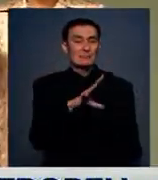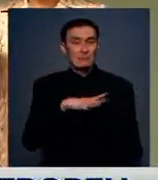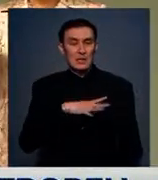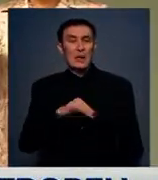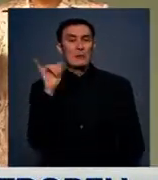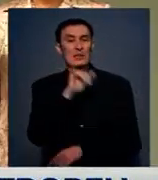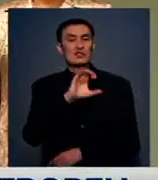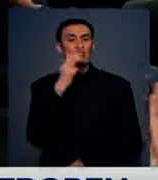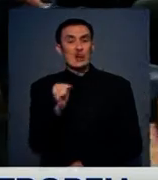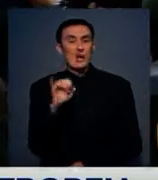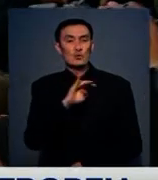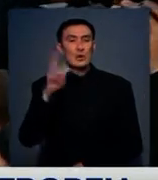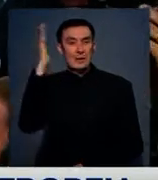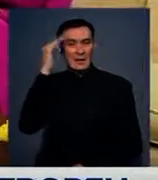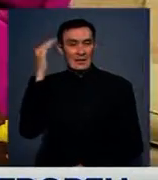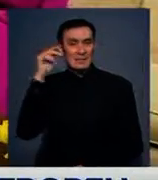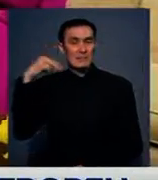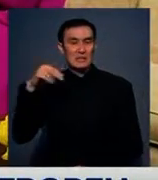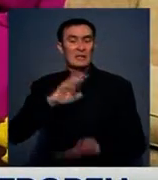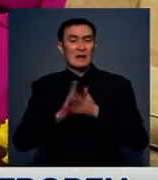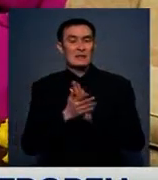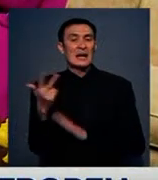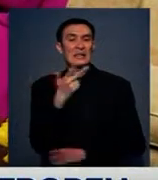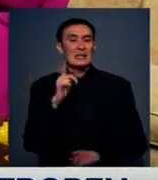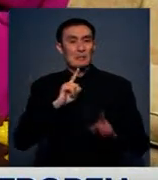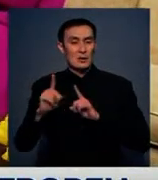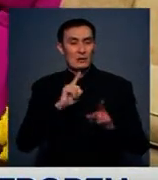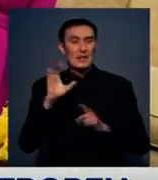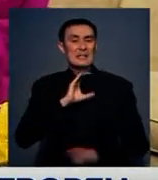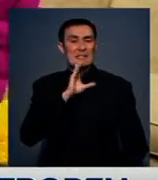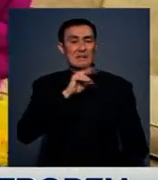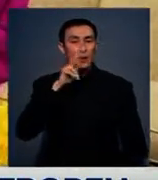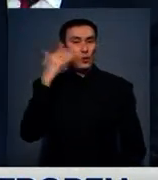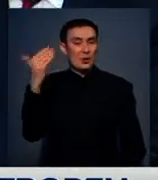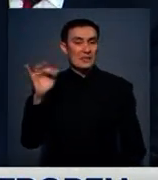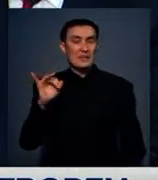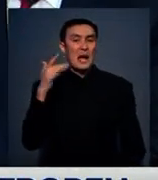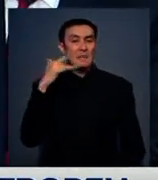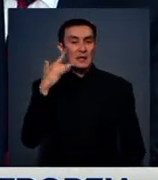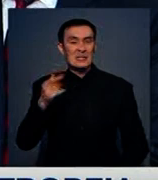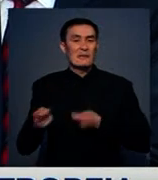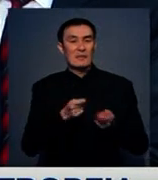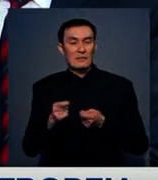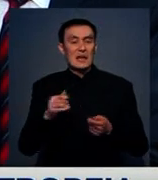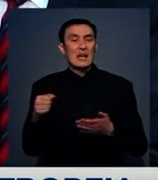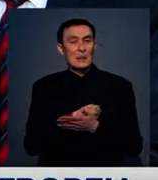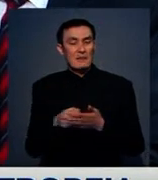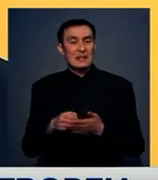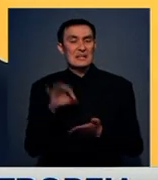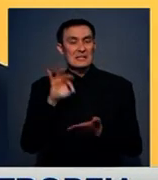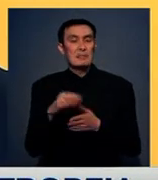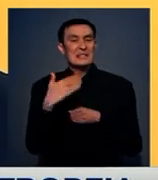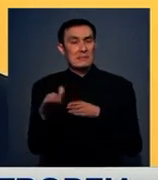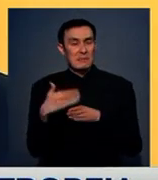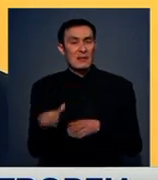поездки в США южнокорейский президент договаривался о 3-х переговорах северокорейского и американского лидеров. Цель одна – добиться постепенного